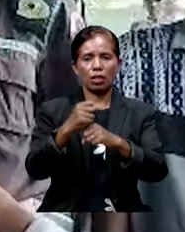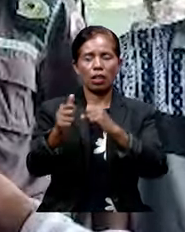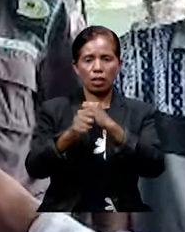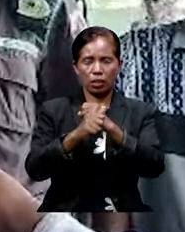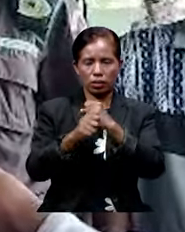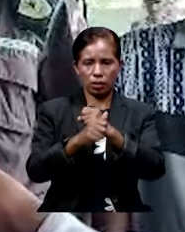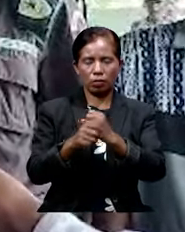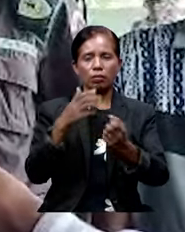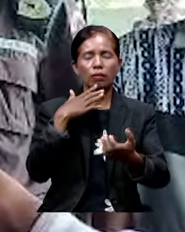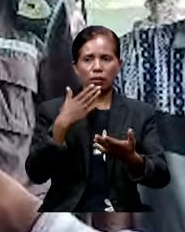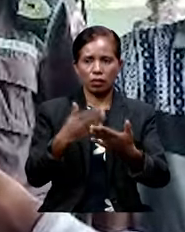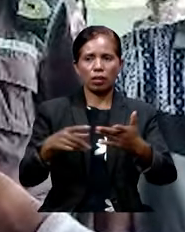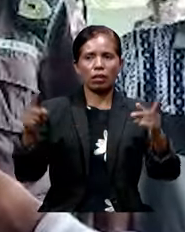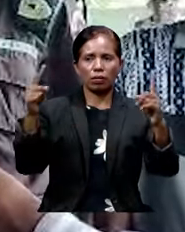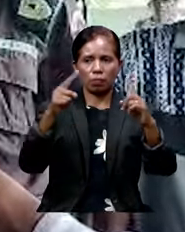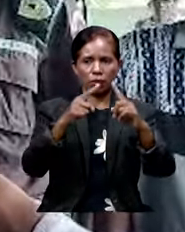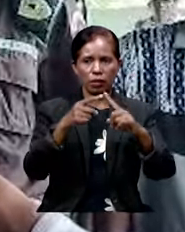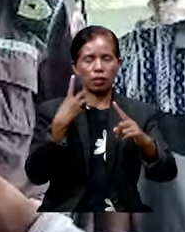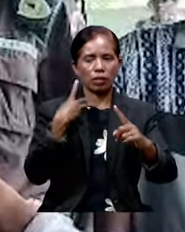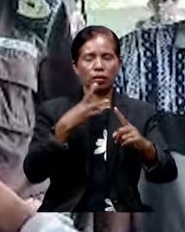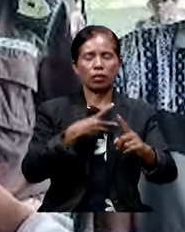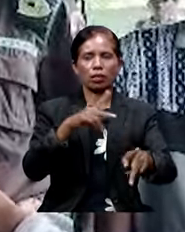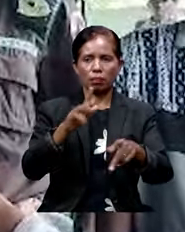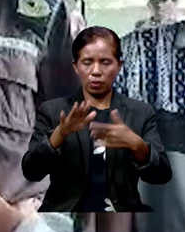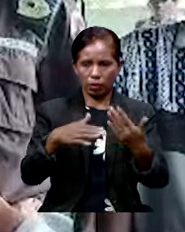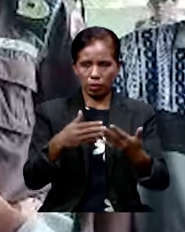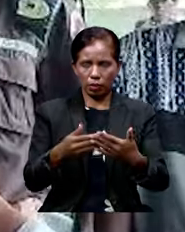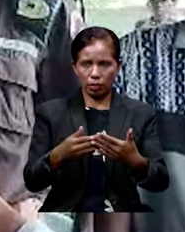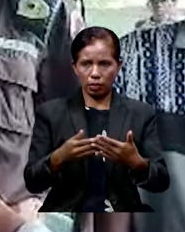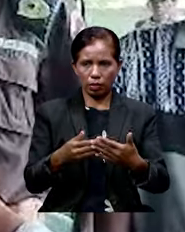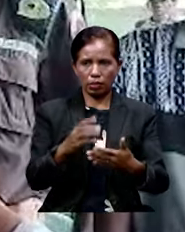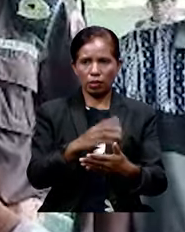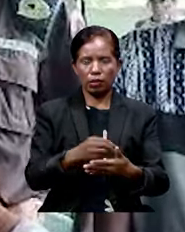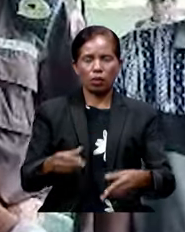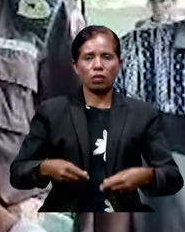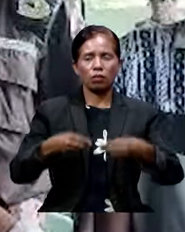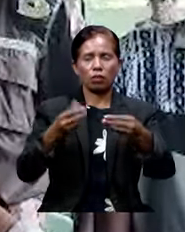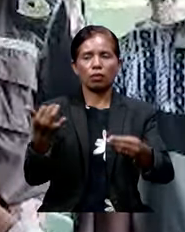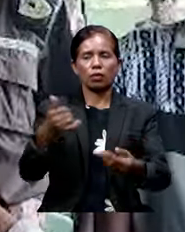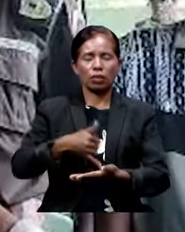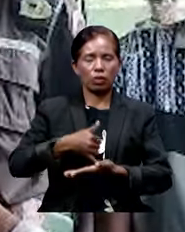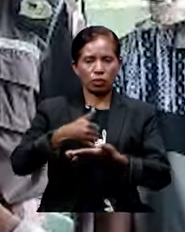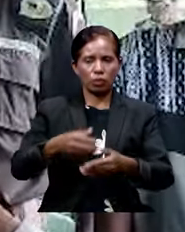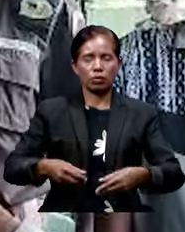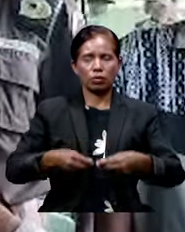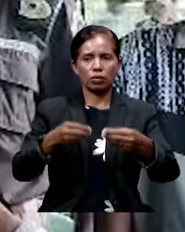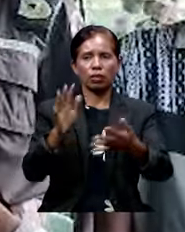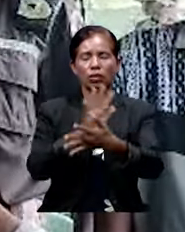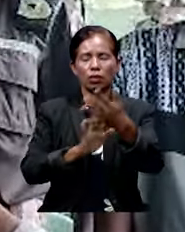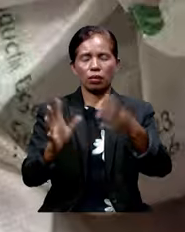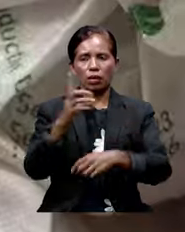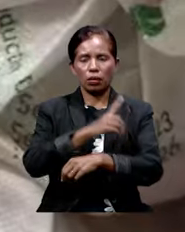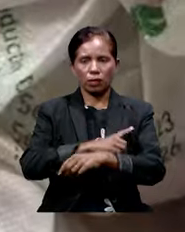nih bahaya itu nih maluk sira nudar se premium itu fobas sira hodi itu kemora lorong veterans